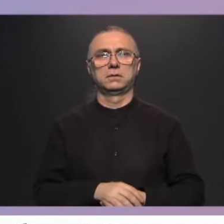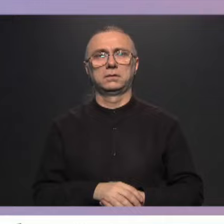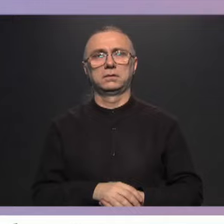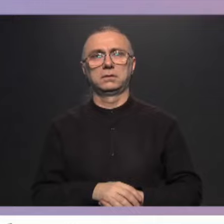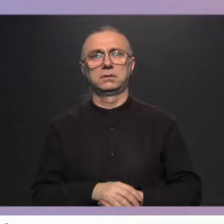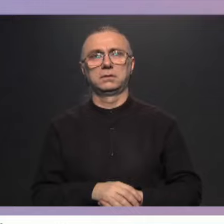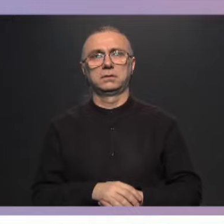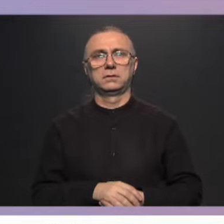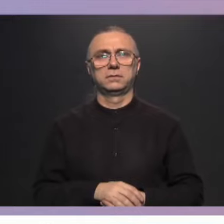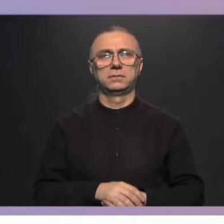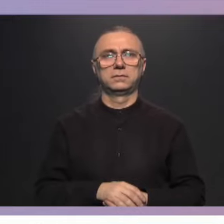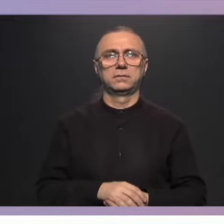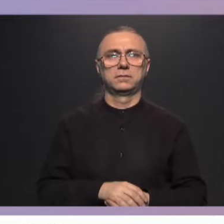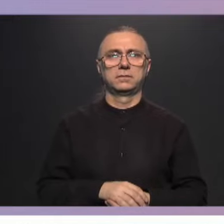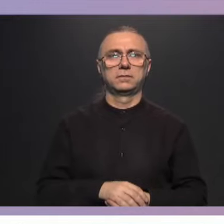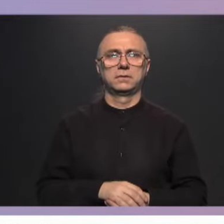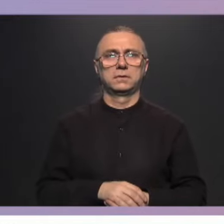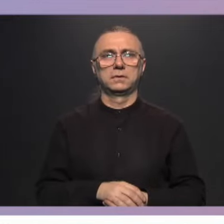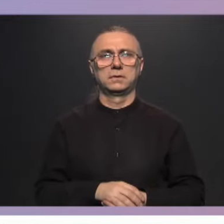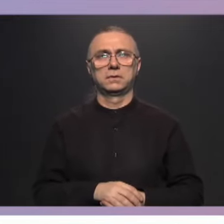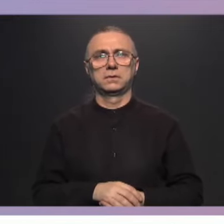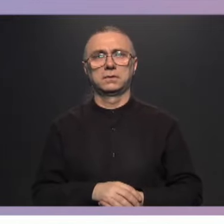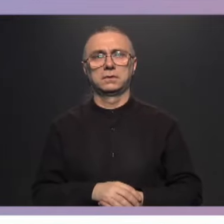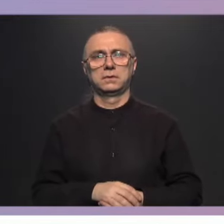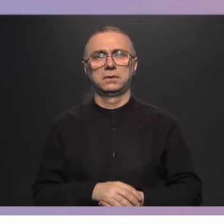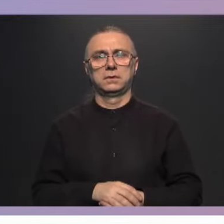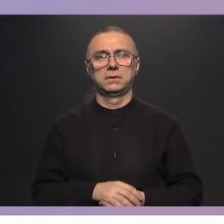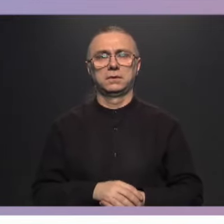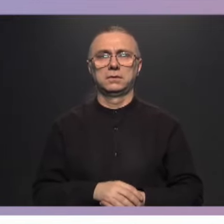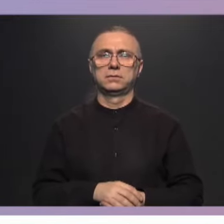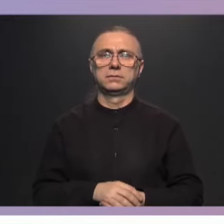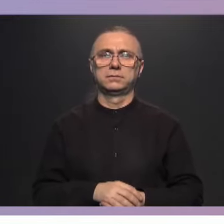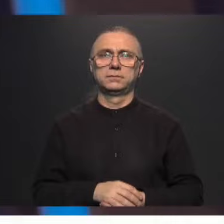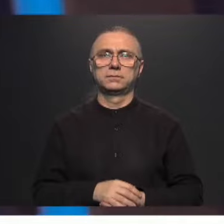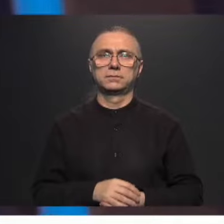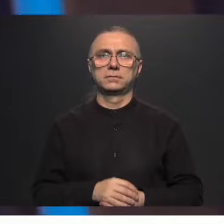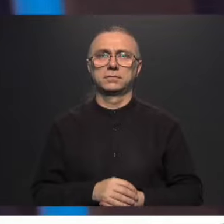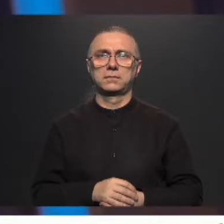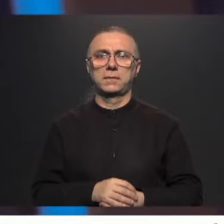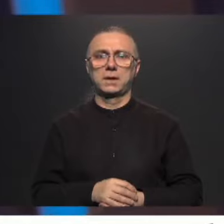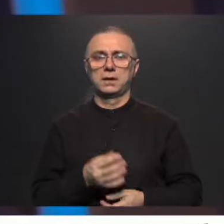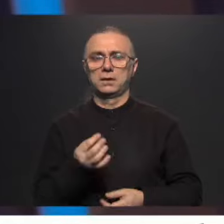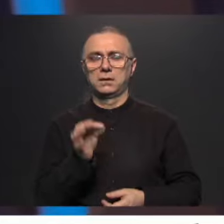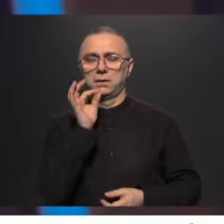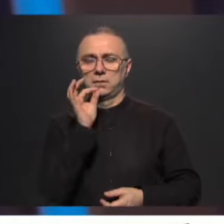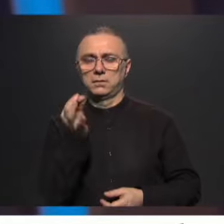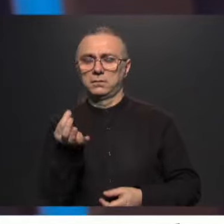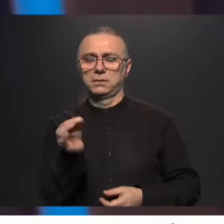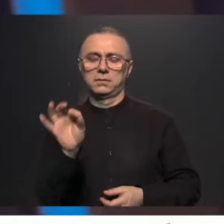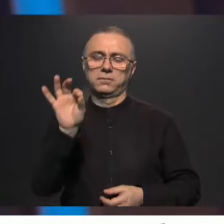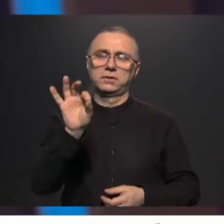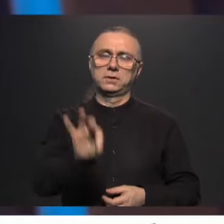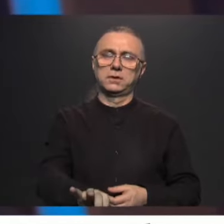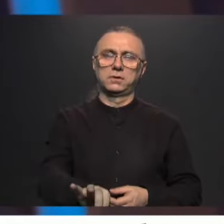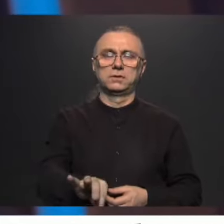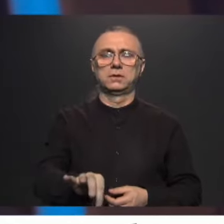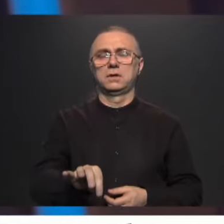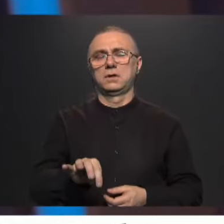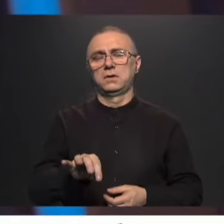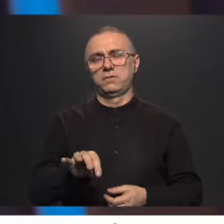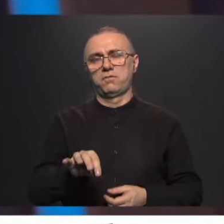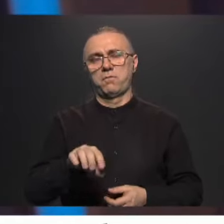фильтрами в землю или в снег утыканы могилы, типа «Вася, покури». Вот. Стоят эти стаканчики с